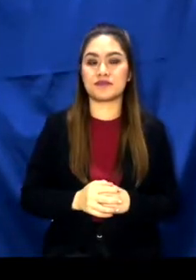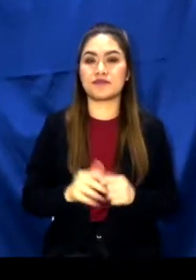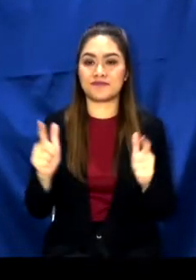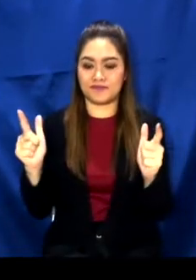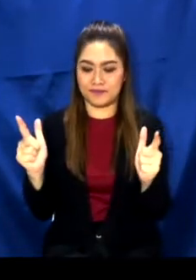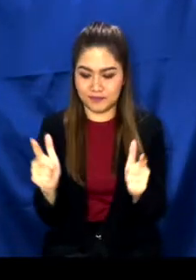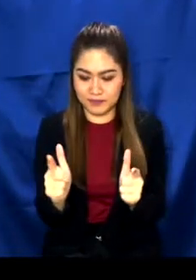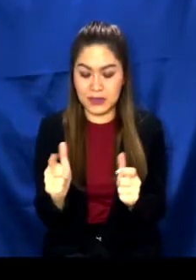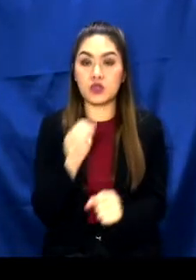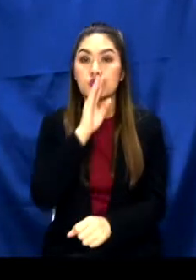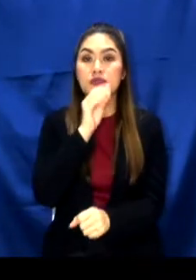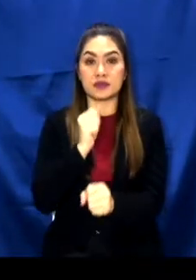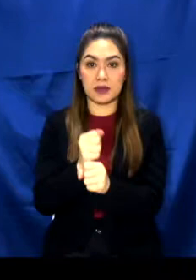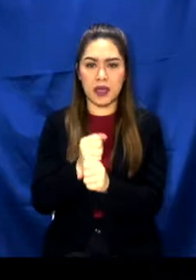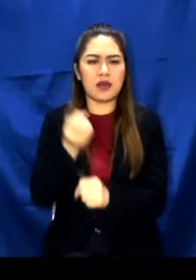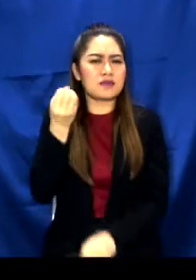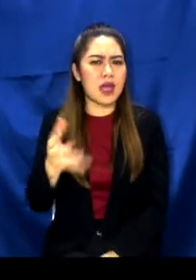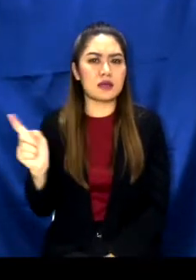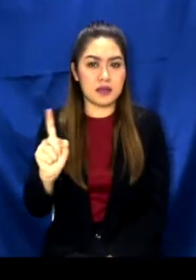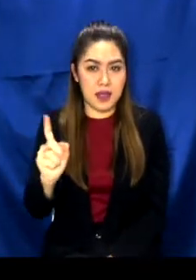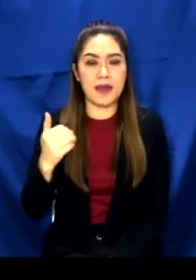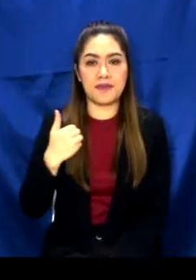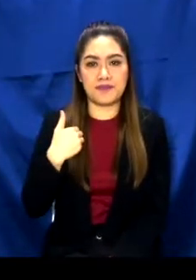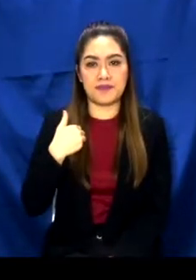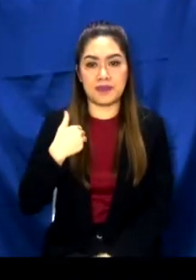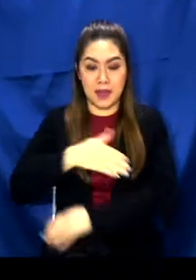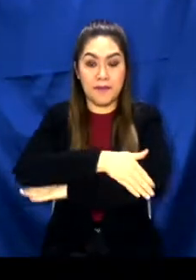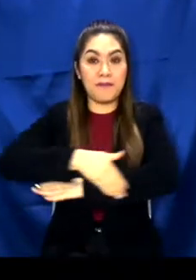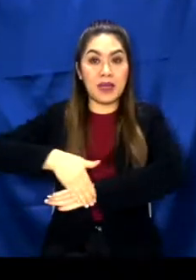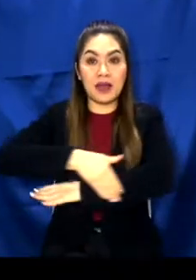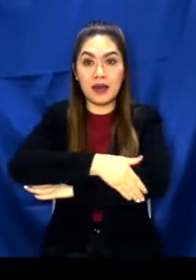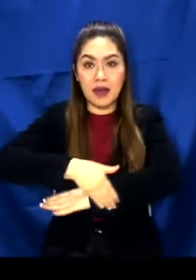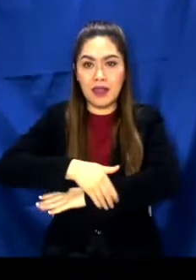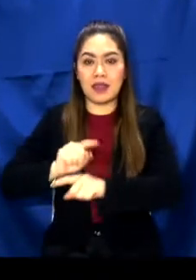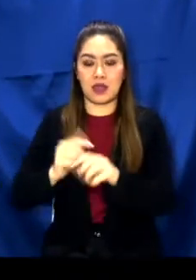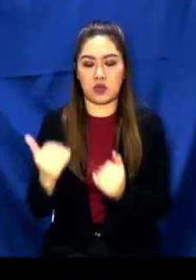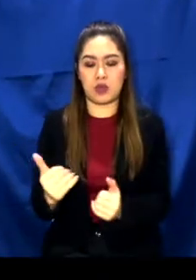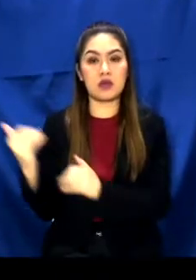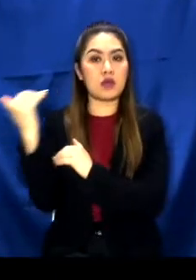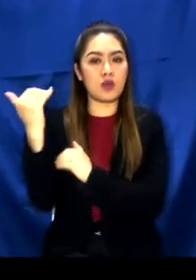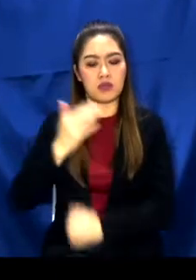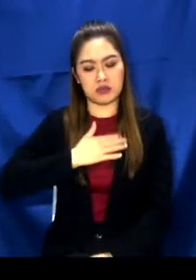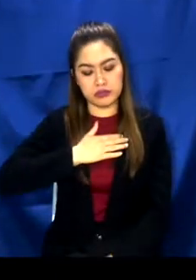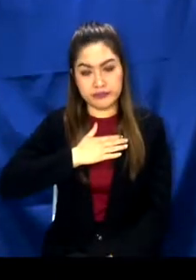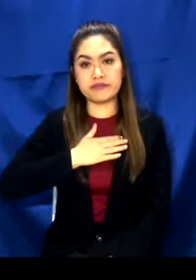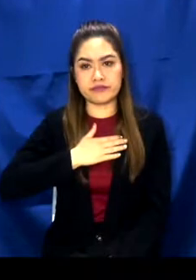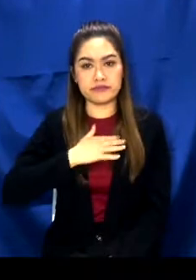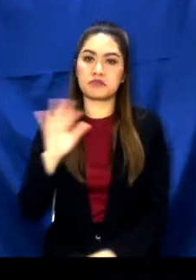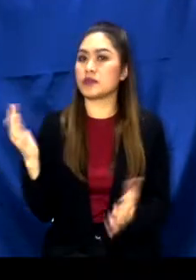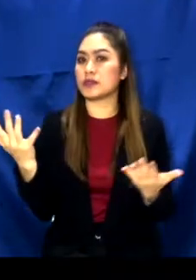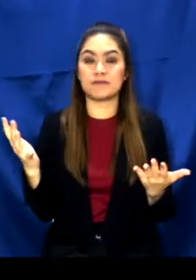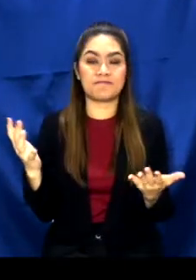แล้วเวลาเราจะทำงานเนี่ยส่วนใหญ่เราจะต้องมีไม้บรรทัดนะคะแต่เนี้ยหน้าจอของอาจารย์เนี่ยหน้าจอของครูนะคะมันไม่มีไม้บรร